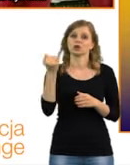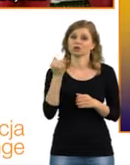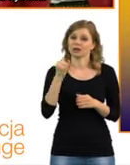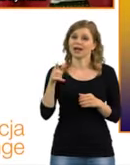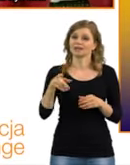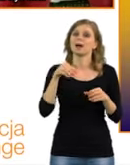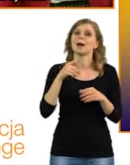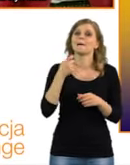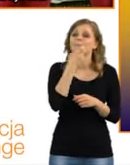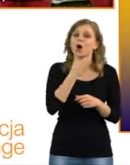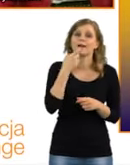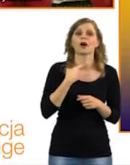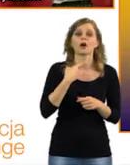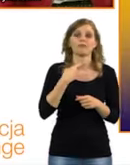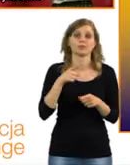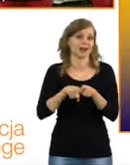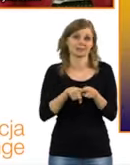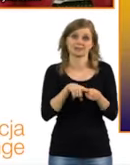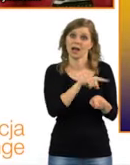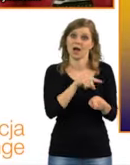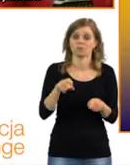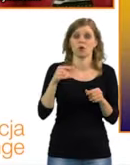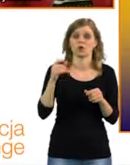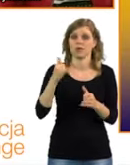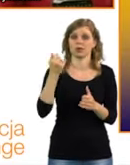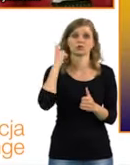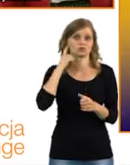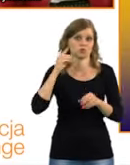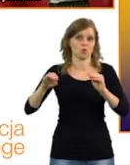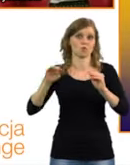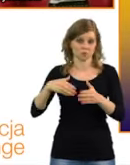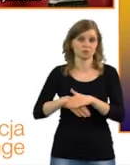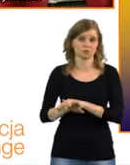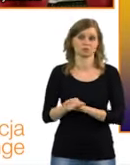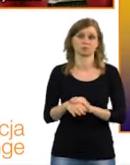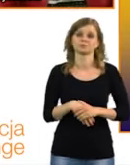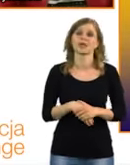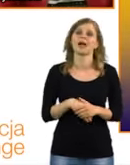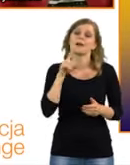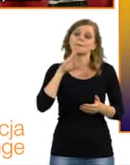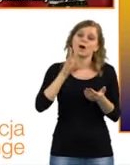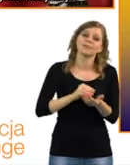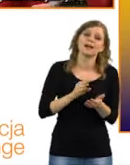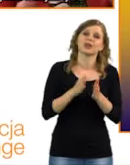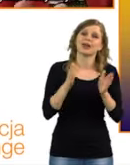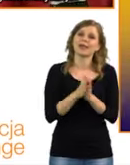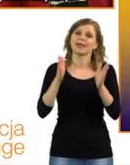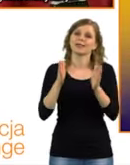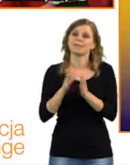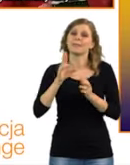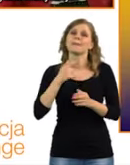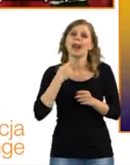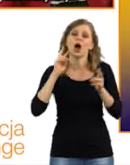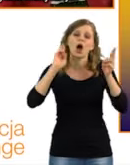prozodia mowy może być taka, jak u dzieci słyszących. Powtarzając struktury rytmiczne, czyli te